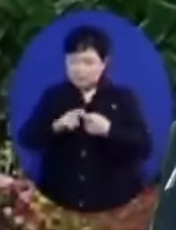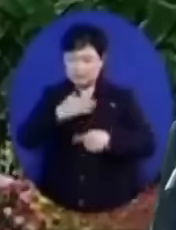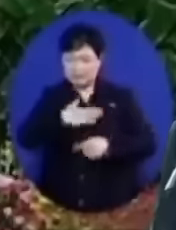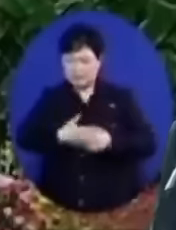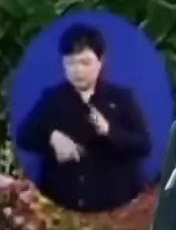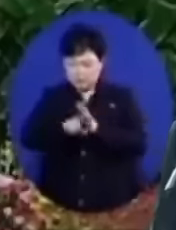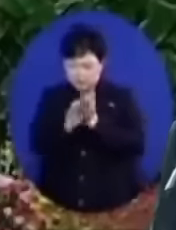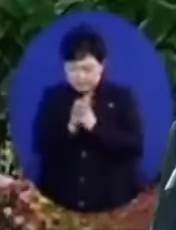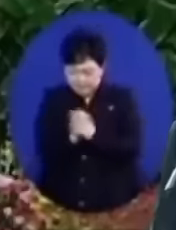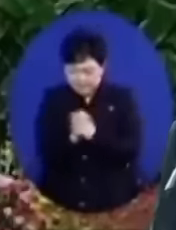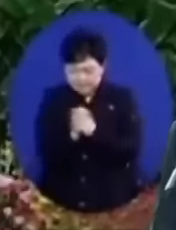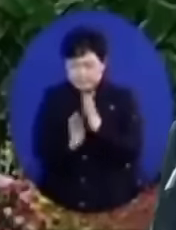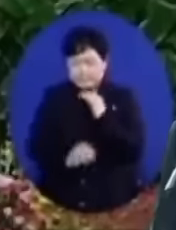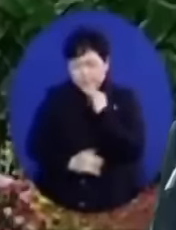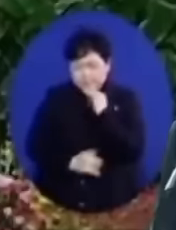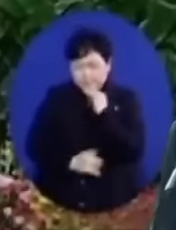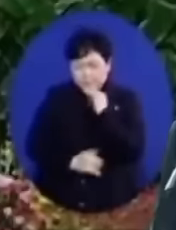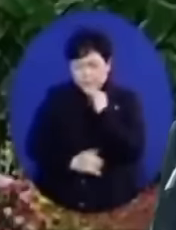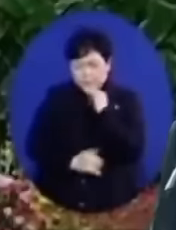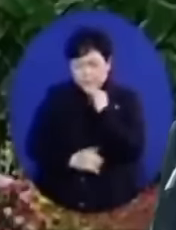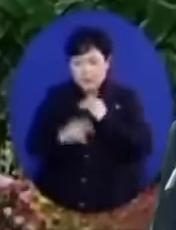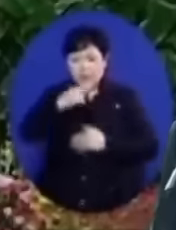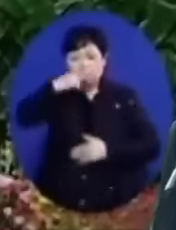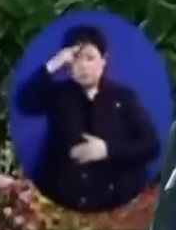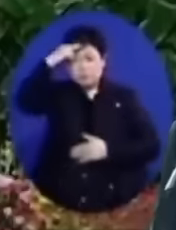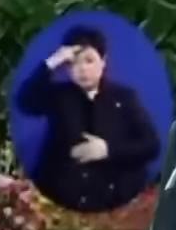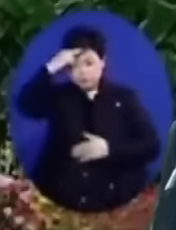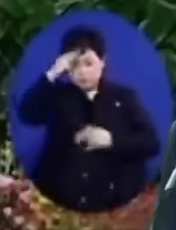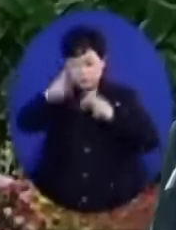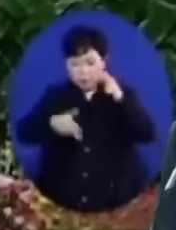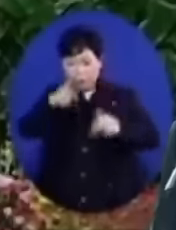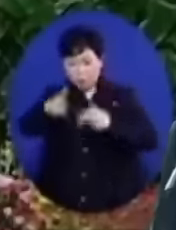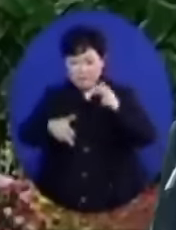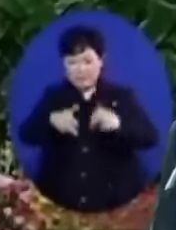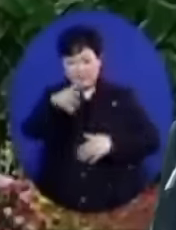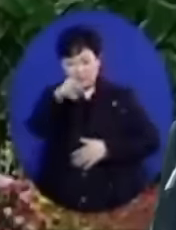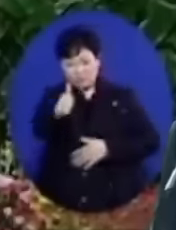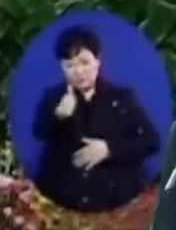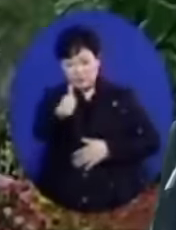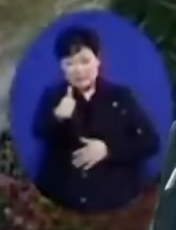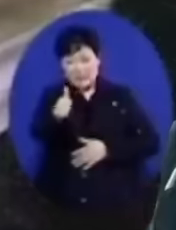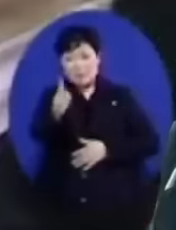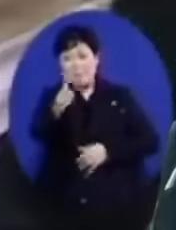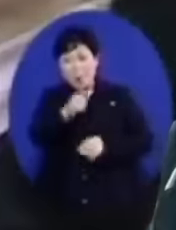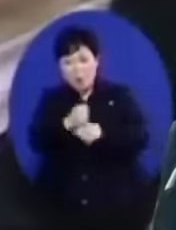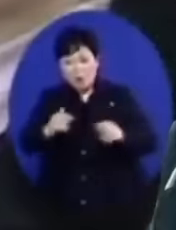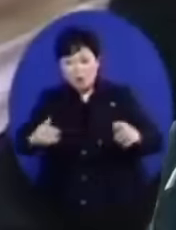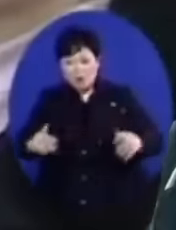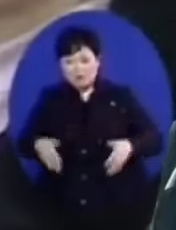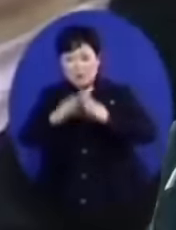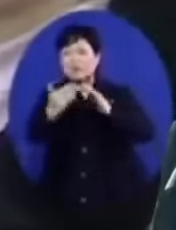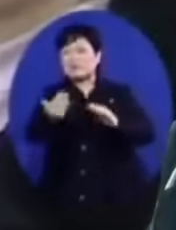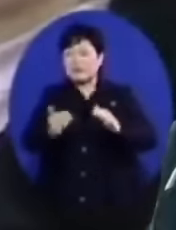위해서 기다렸습니다. 양조장을 지기 전에 기다리지 않고 지어놓고 이제 기다렸습니다.